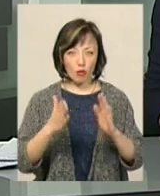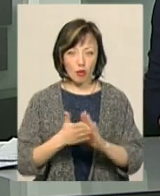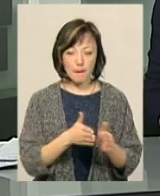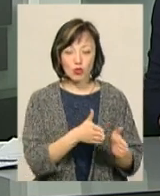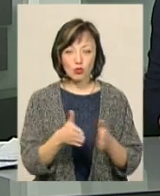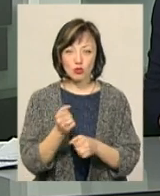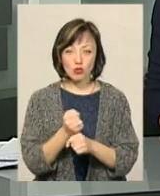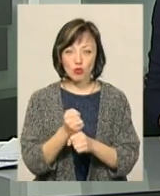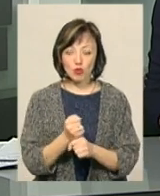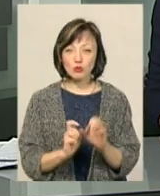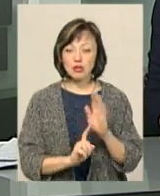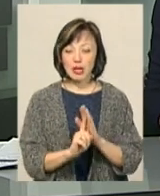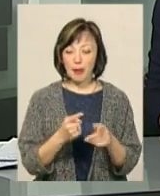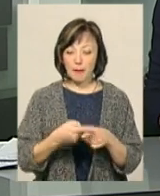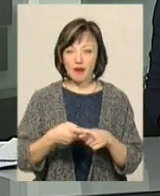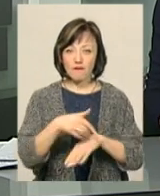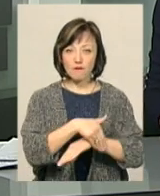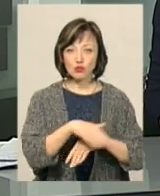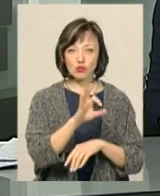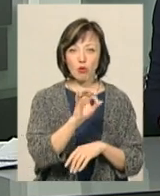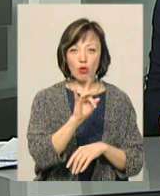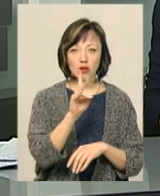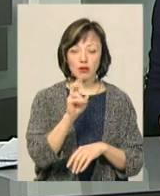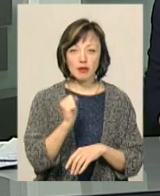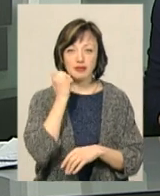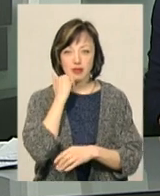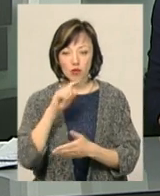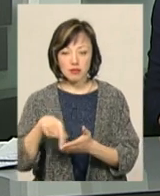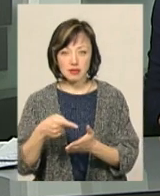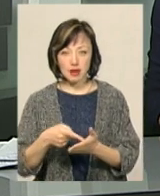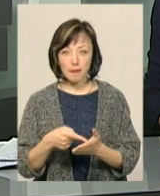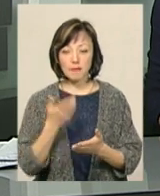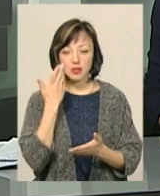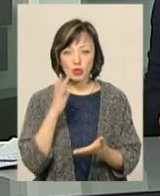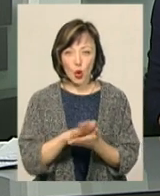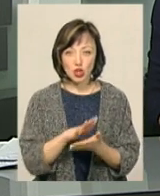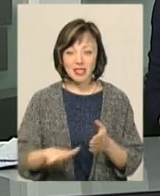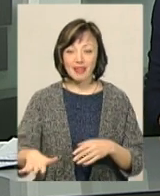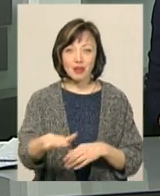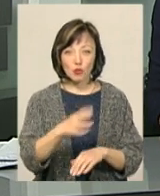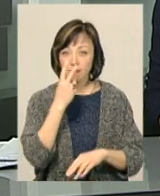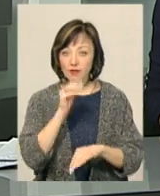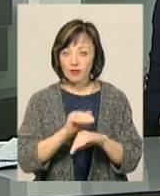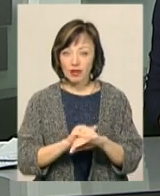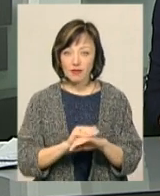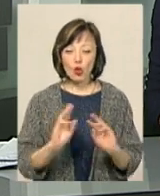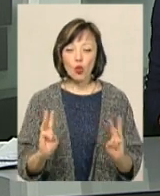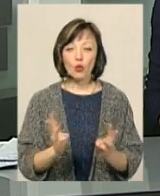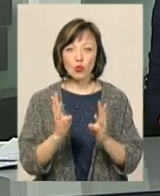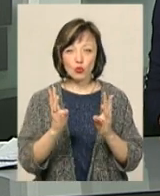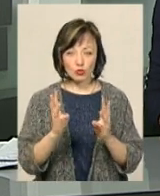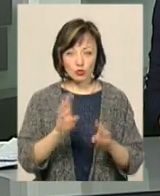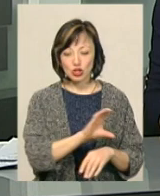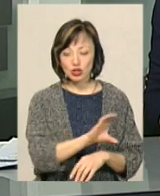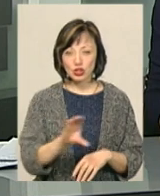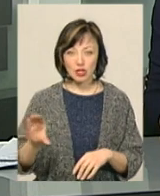його зведення розпочалися на перехресті вулиць Соборної та Староміської. Під час розчистки території і виявили горілий культурний шар,